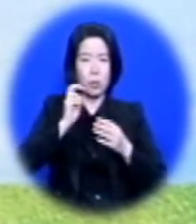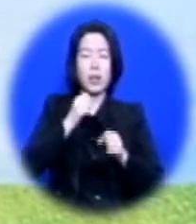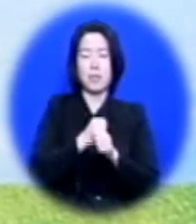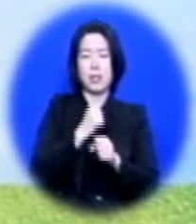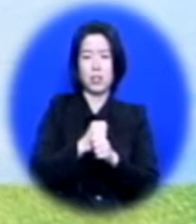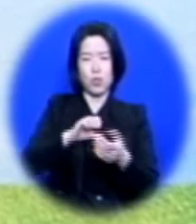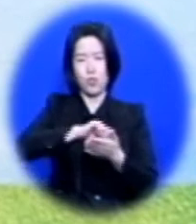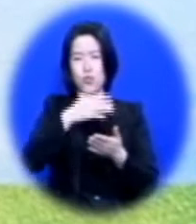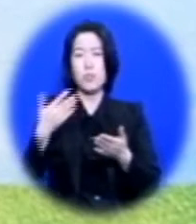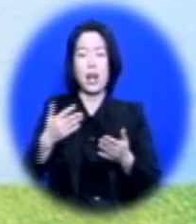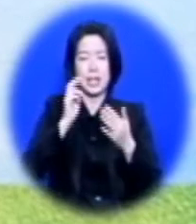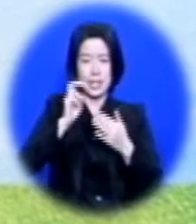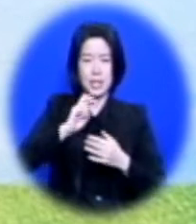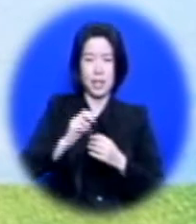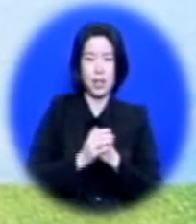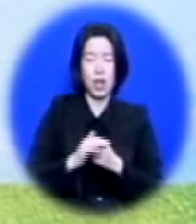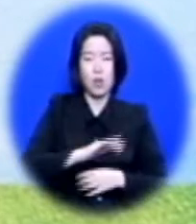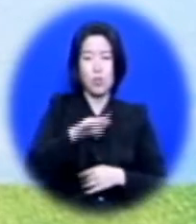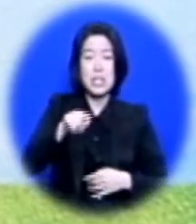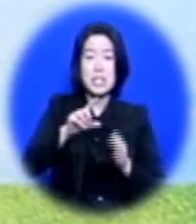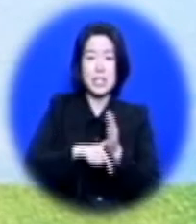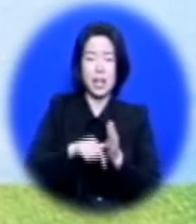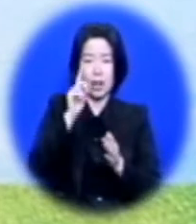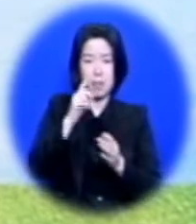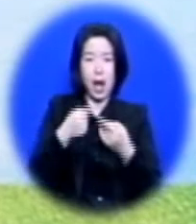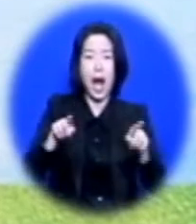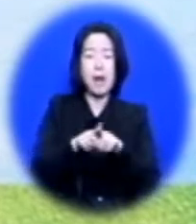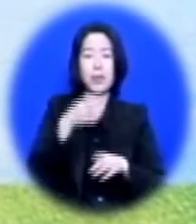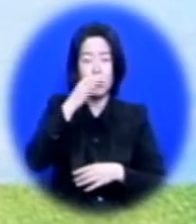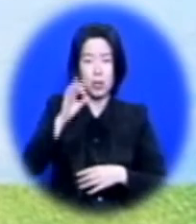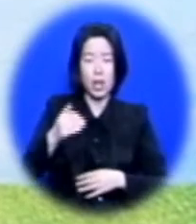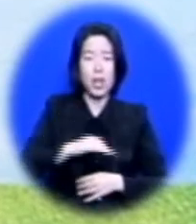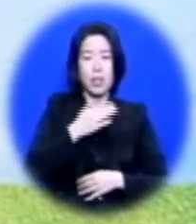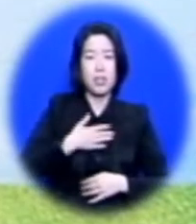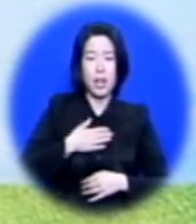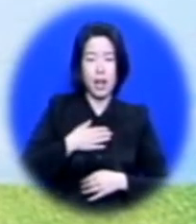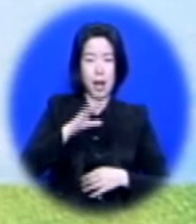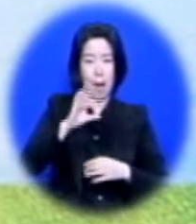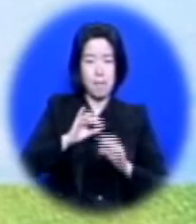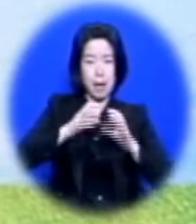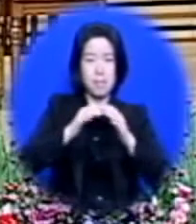유명한 차량입니다 우리 시간에 한번 불러 보실까요 내가 만민 중에